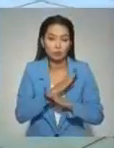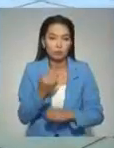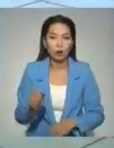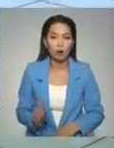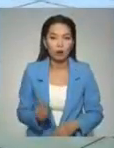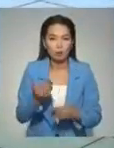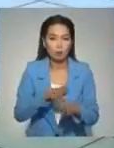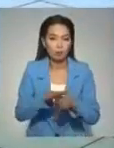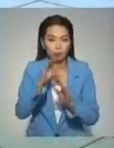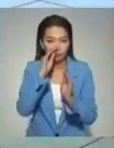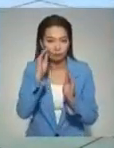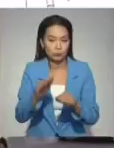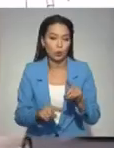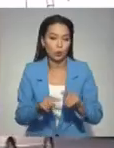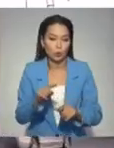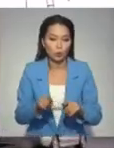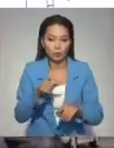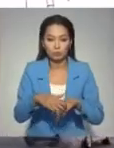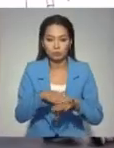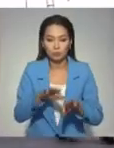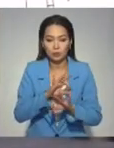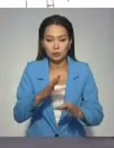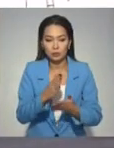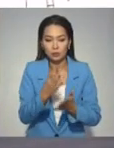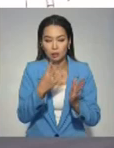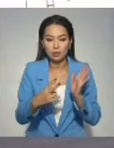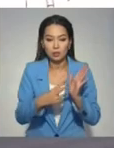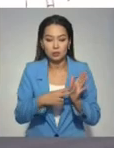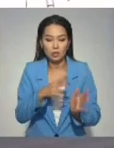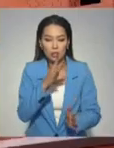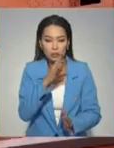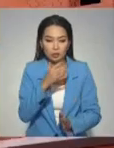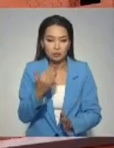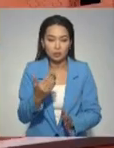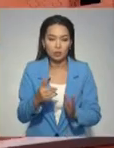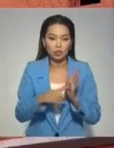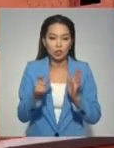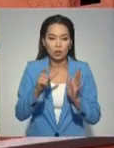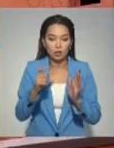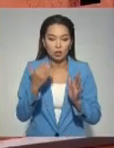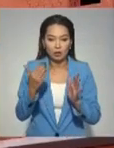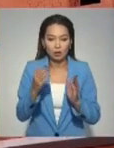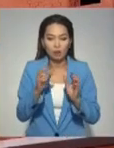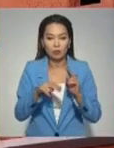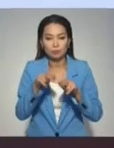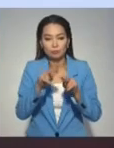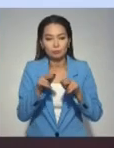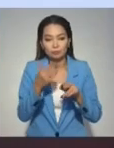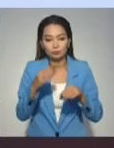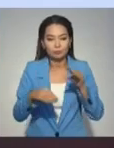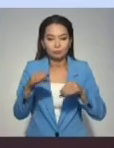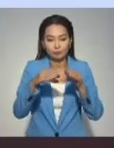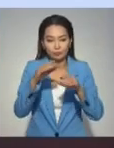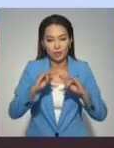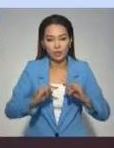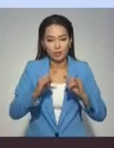Өңірден Абзал Құрманкин. 47 жастағы Қалел Маденов 7-ші қабатта үйдің қабырғасын қалап жатқан кезде темір сатыдан